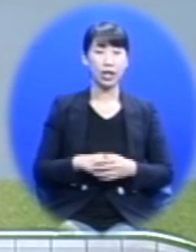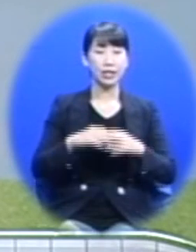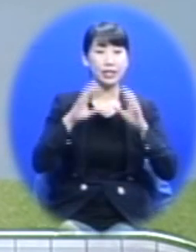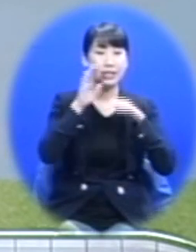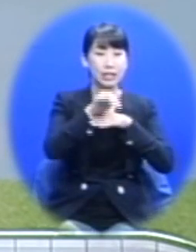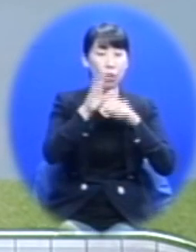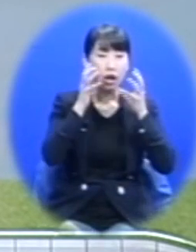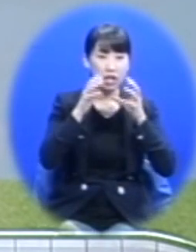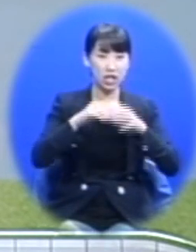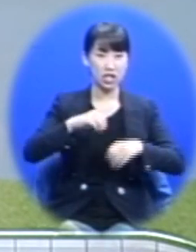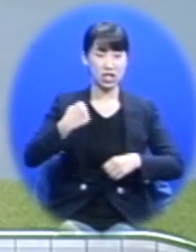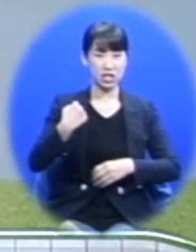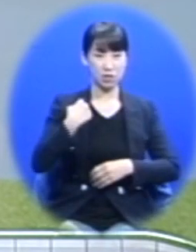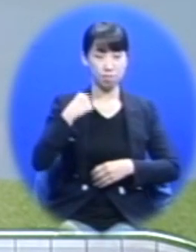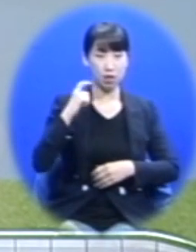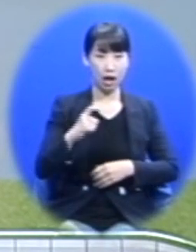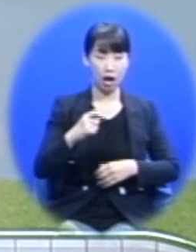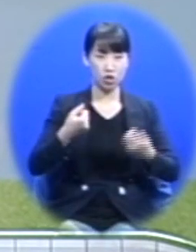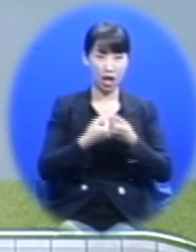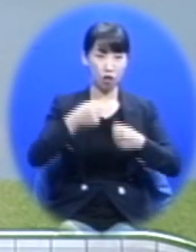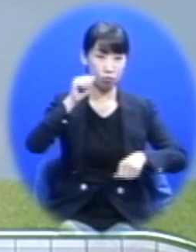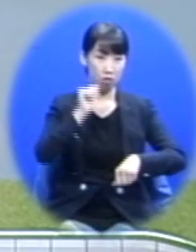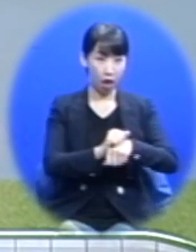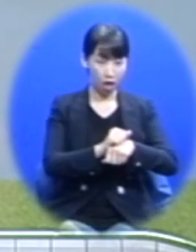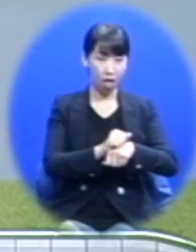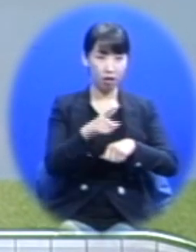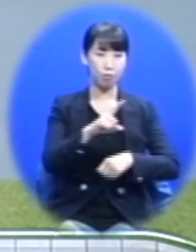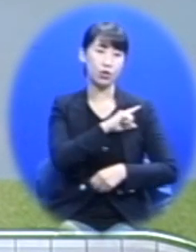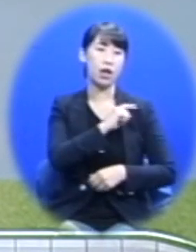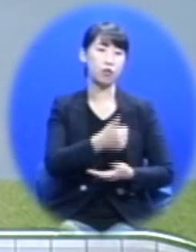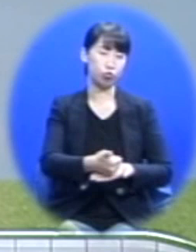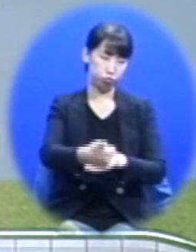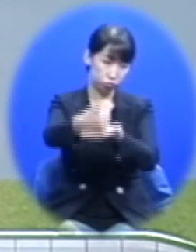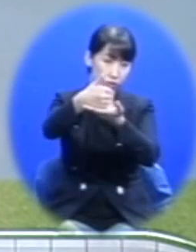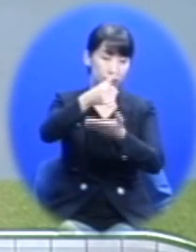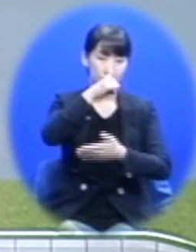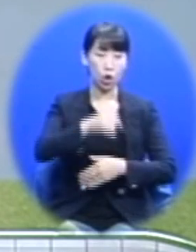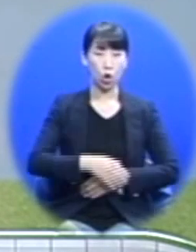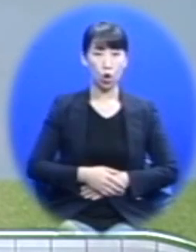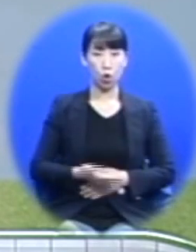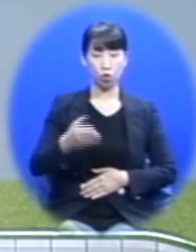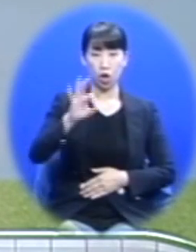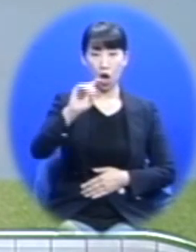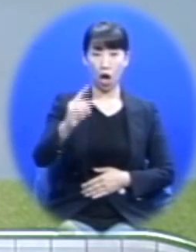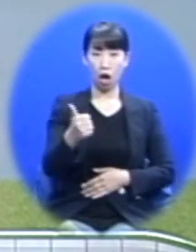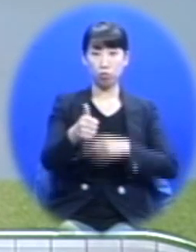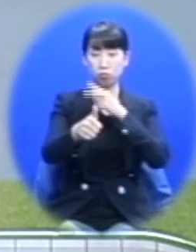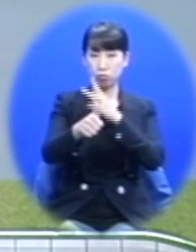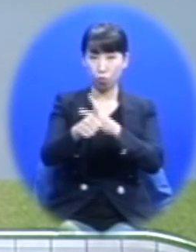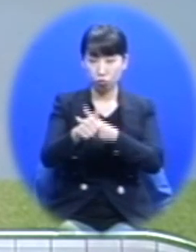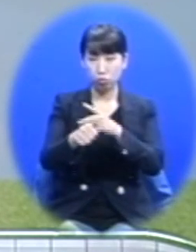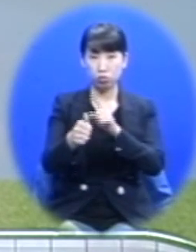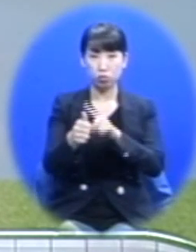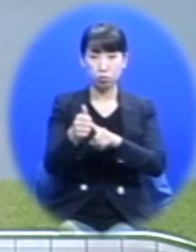아이들에게는 주먹 세고 싸움 잘하면 그것이 제일이에요. 그런 점에서 보면 안종혁이라는 아이는